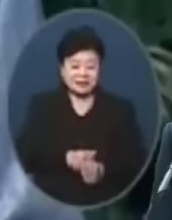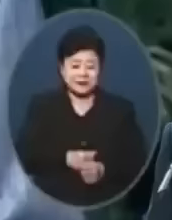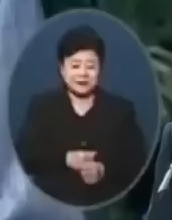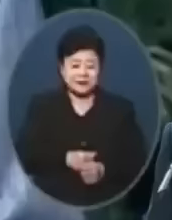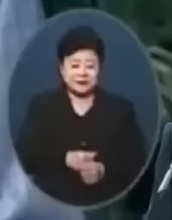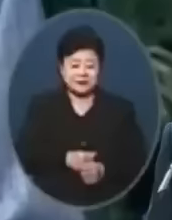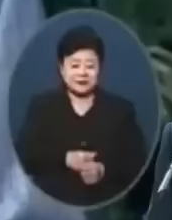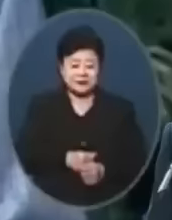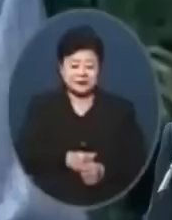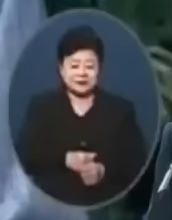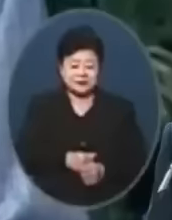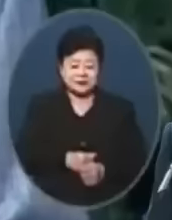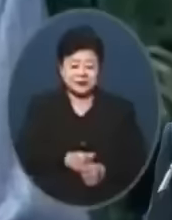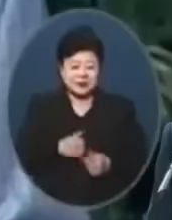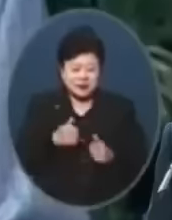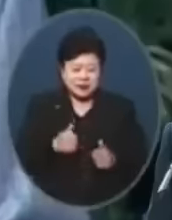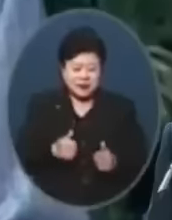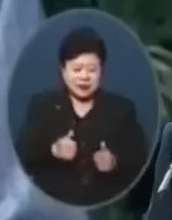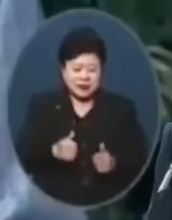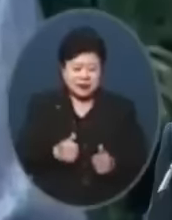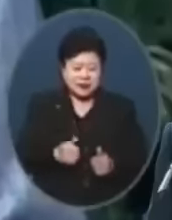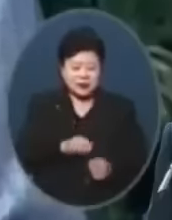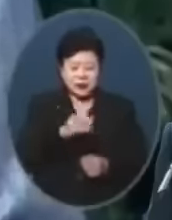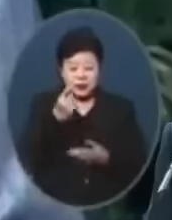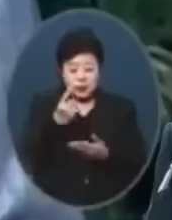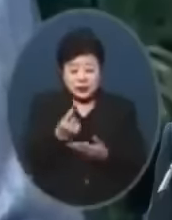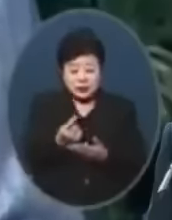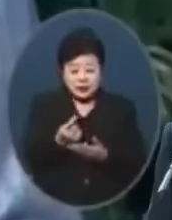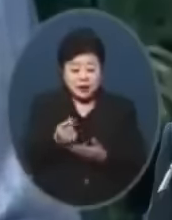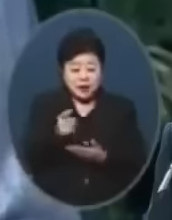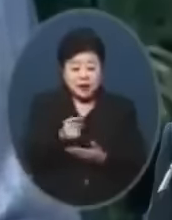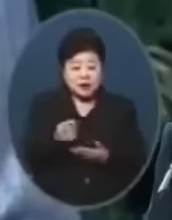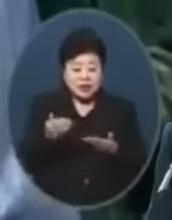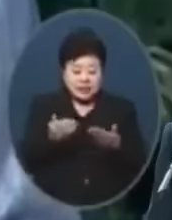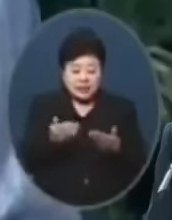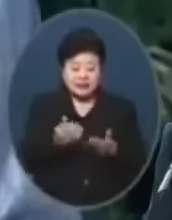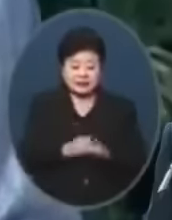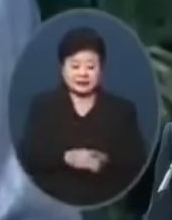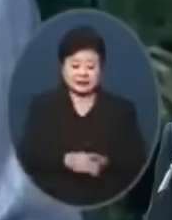가지고 있으면 하나님께서는 우리에게 다가오는 어떠한 일도